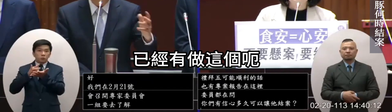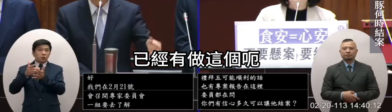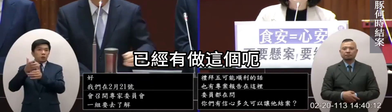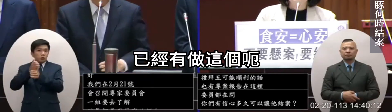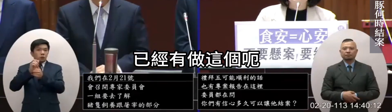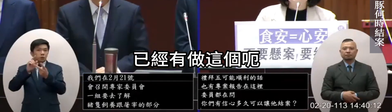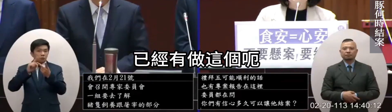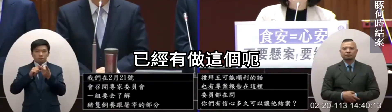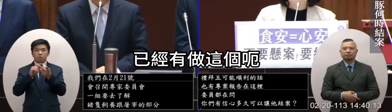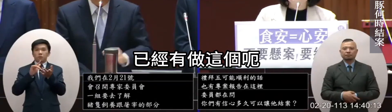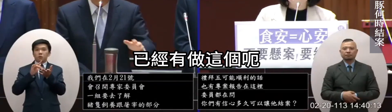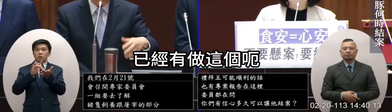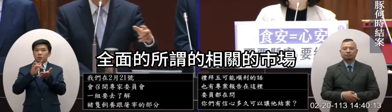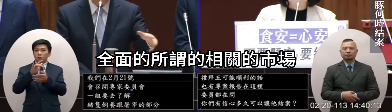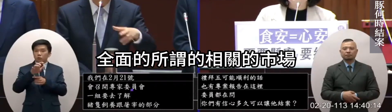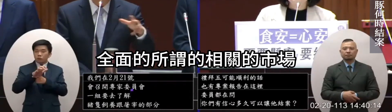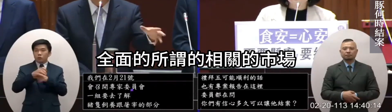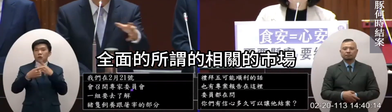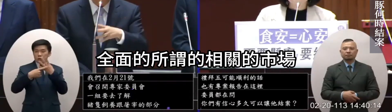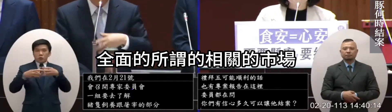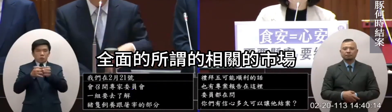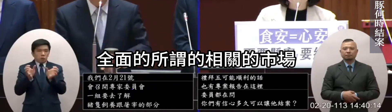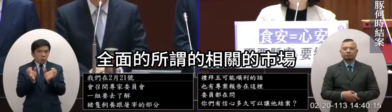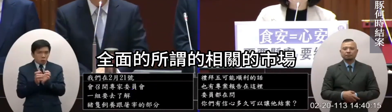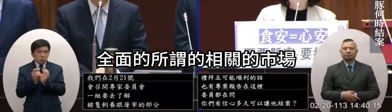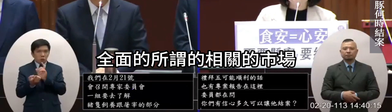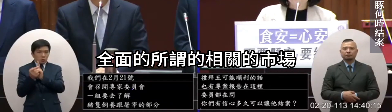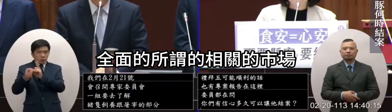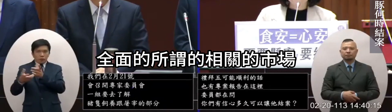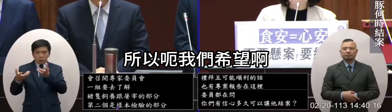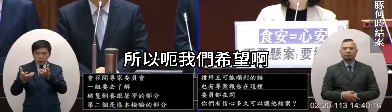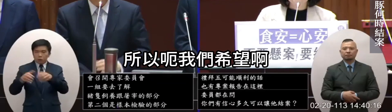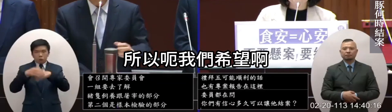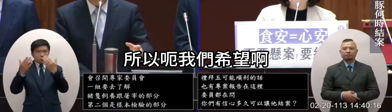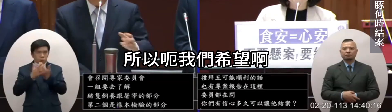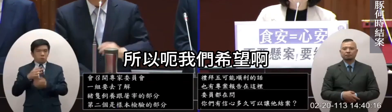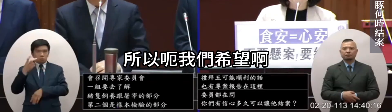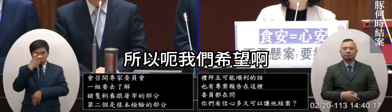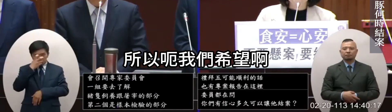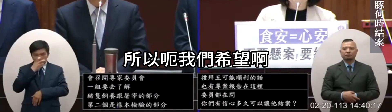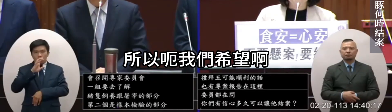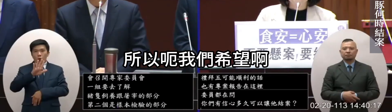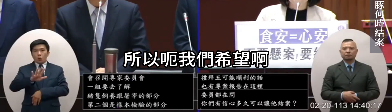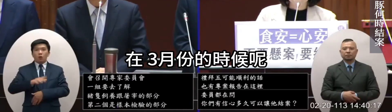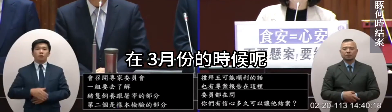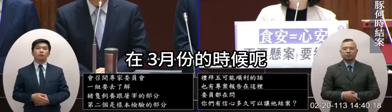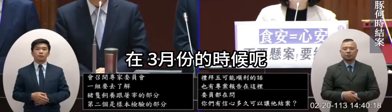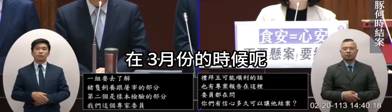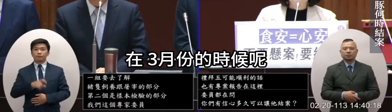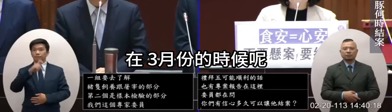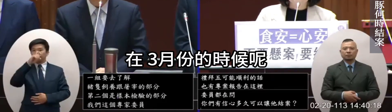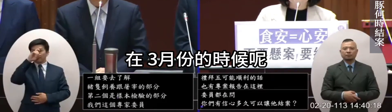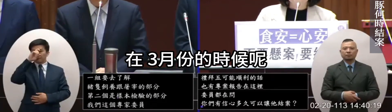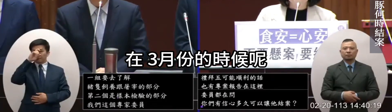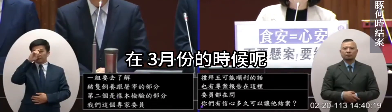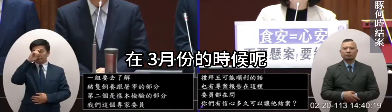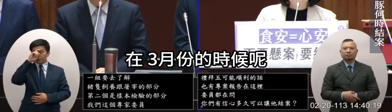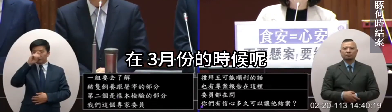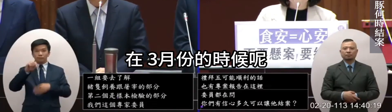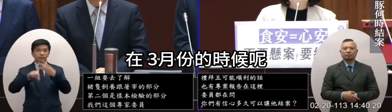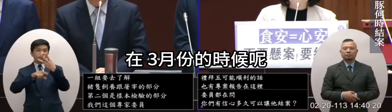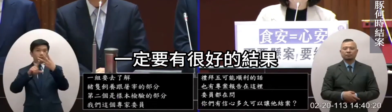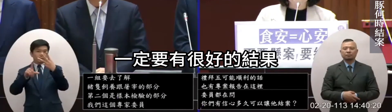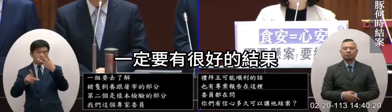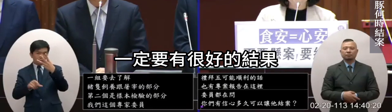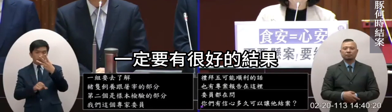呢已经有做这个前面的所谓的相关的视察，所以我们希望在 三月